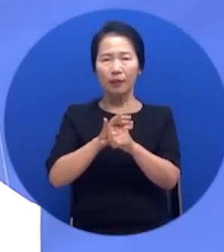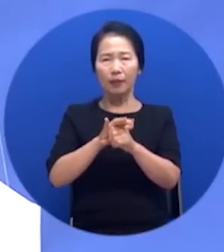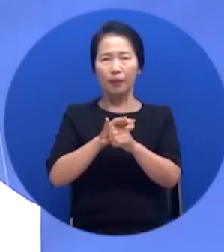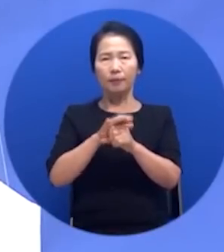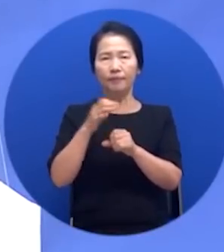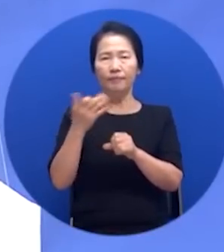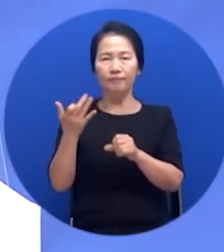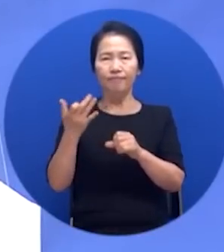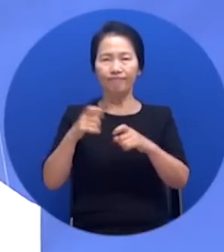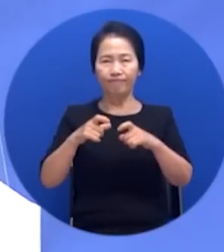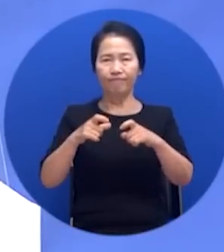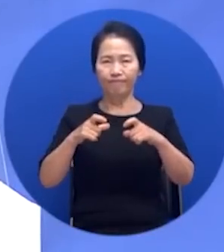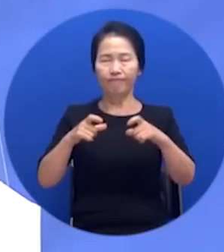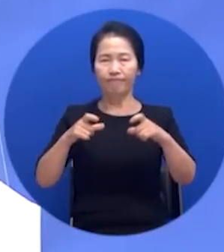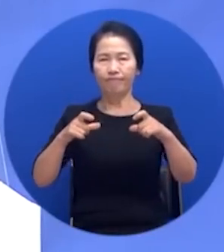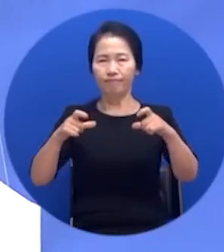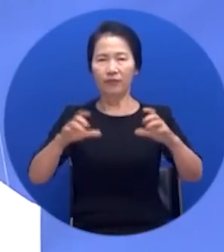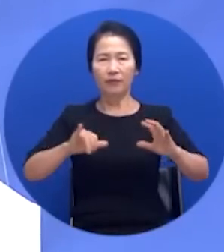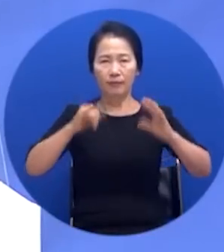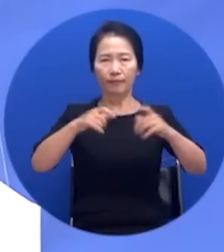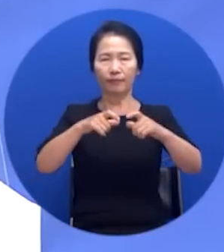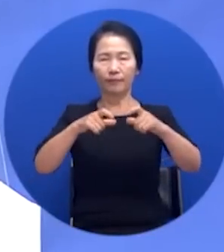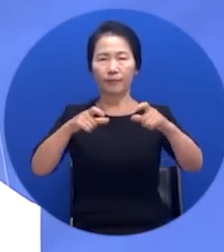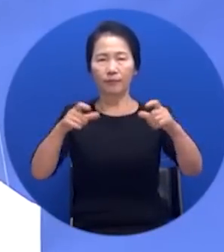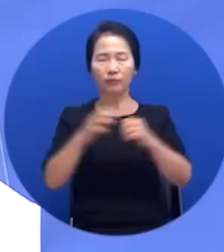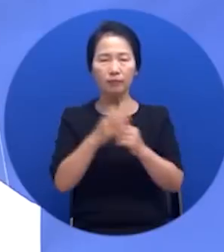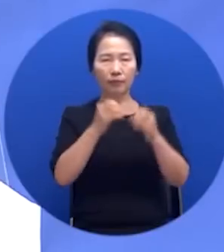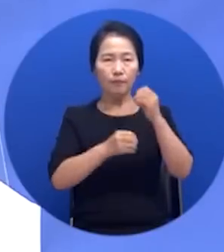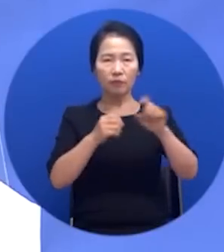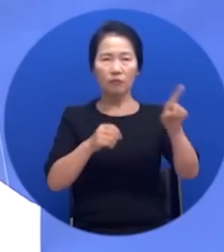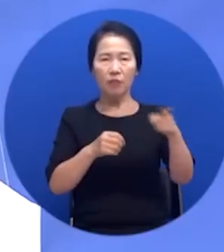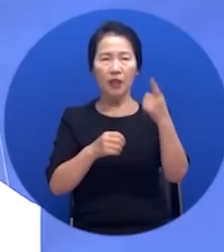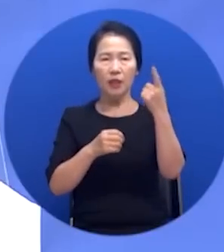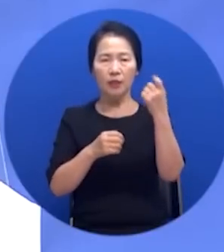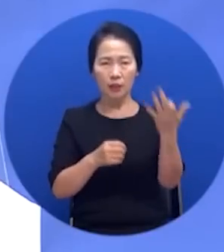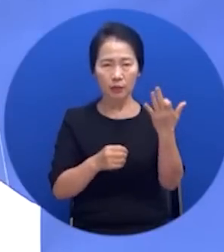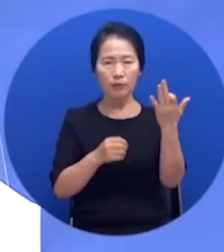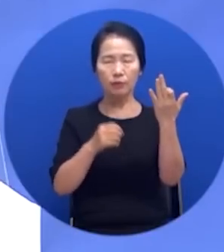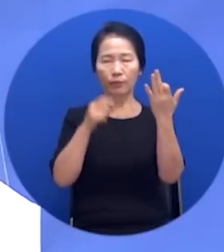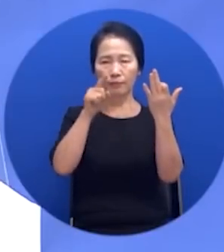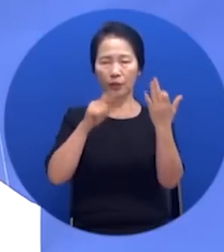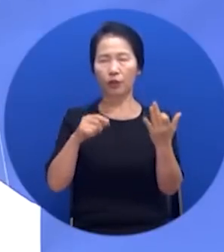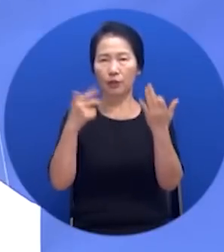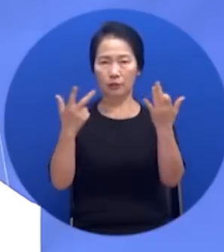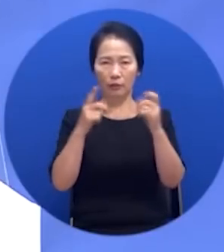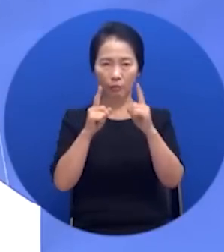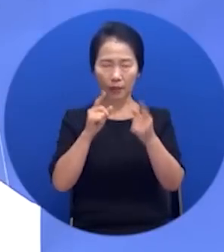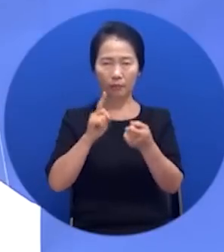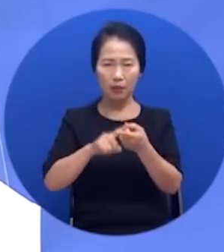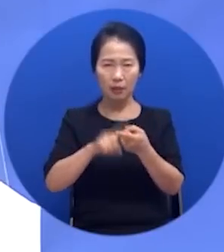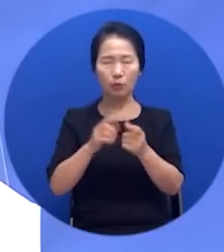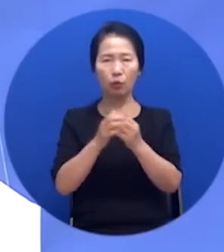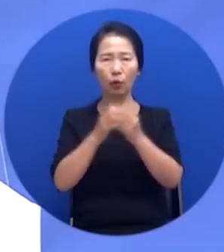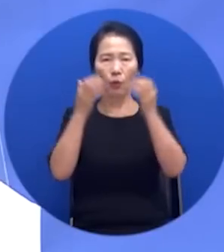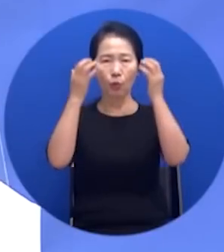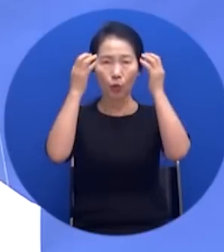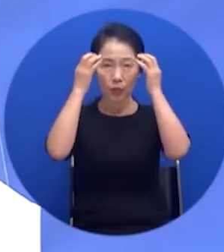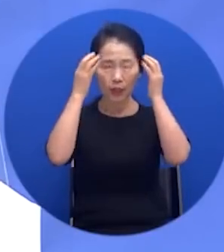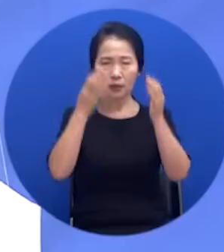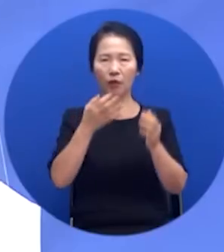기미가 보이지 않습니다. 시편 119편 71절 말씀대로 고난이 유익이